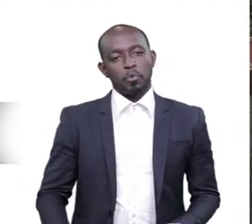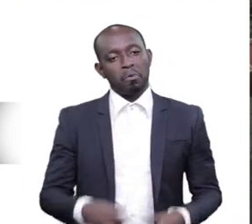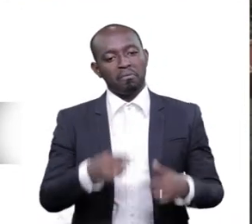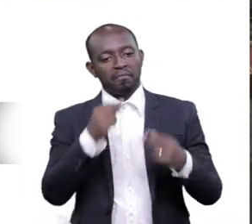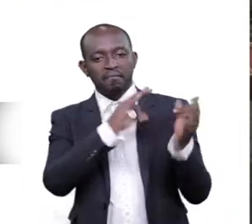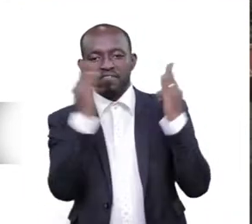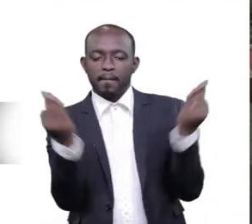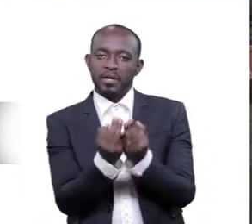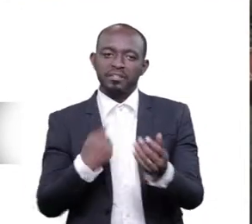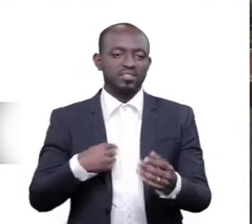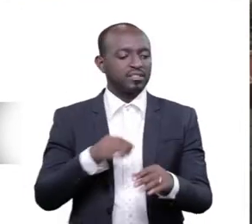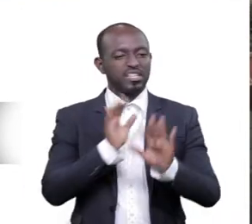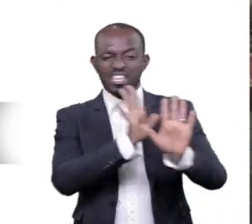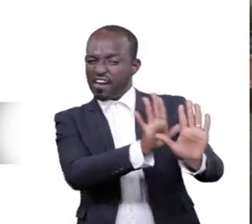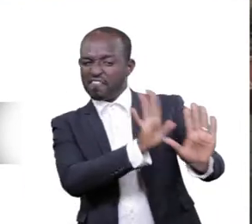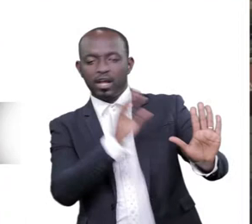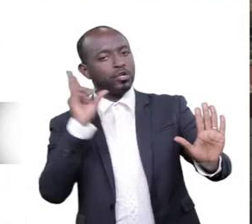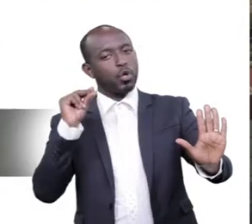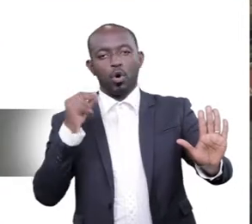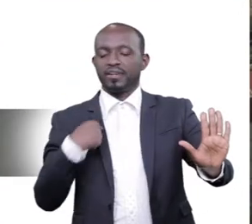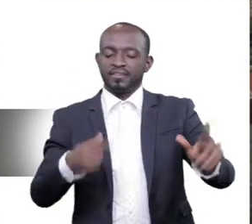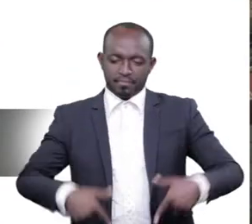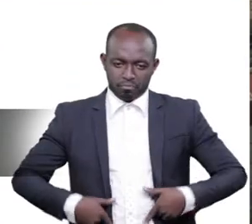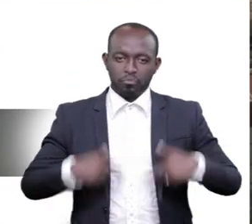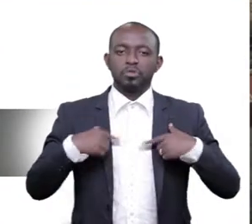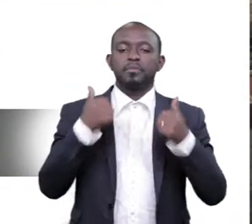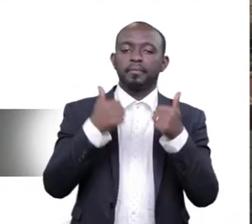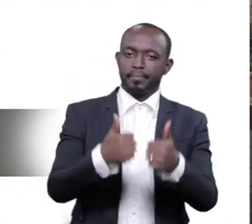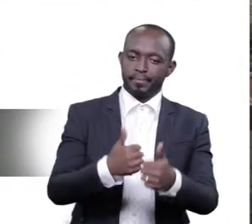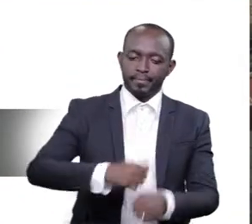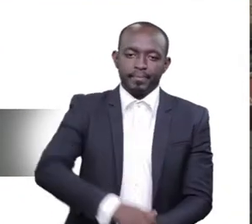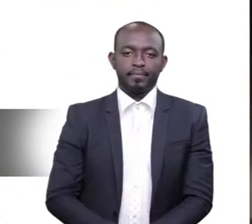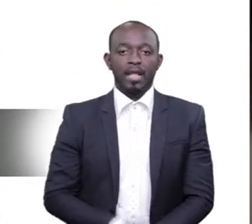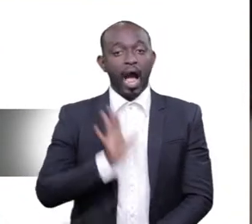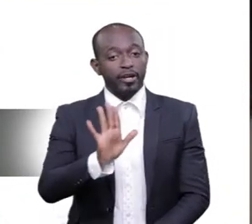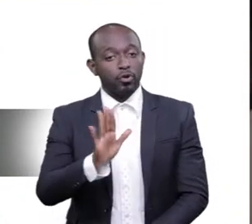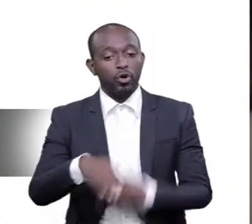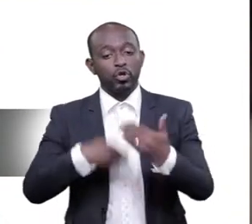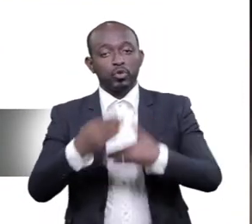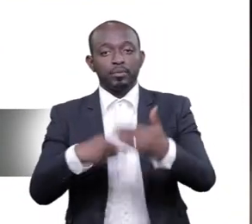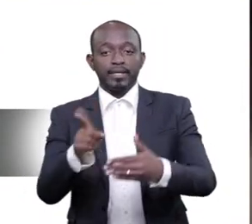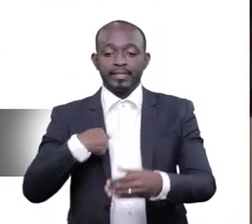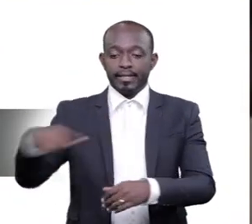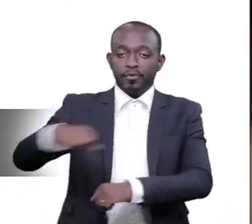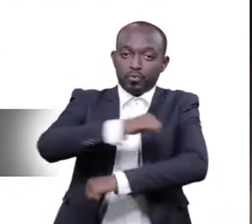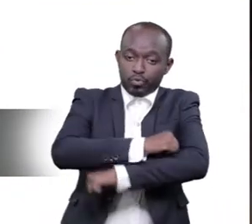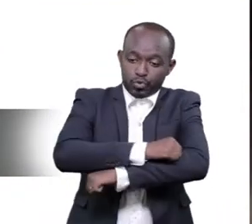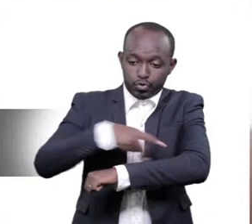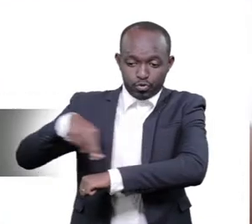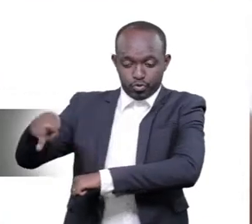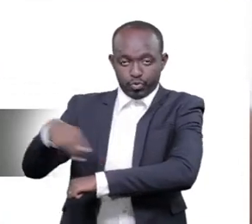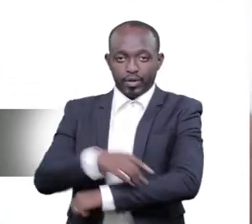kato nihezwa nigeze mpura nabyo ariko byagaragaye nko ku ishuri